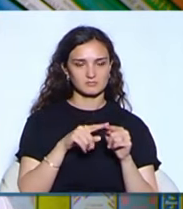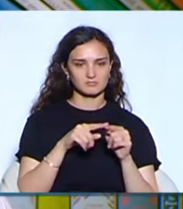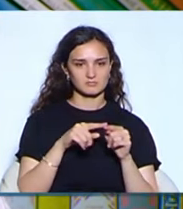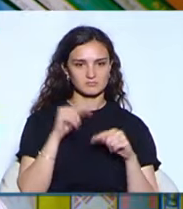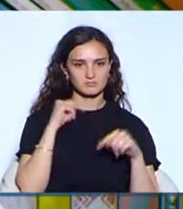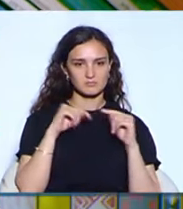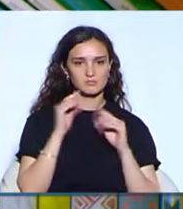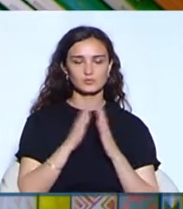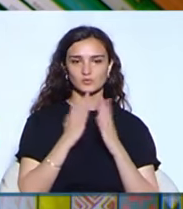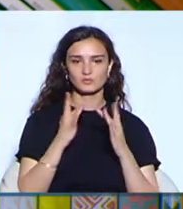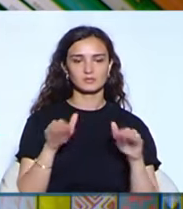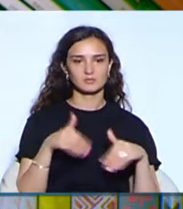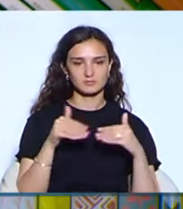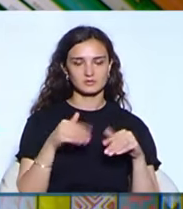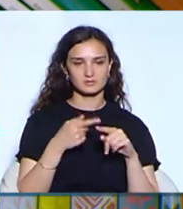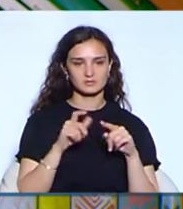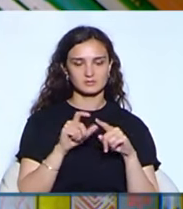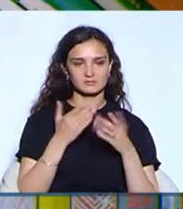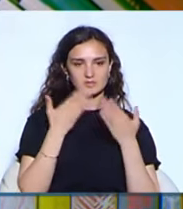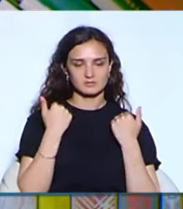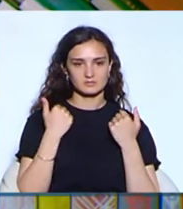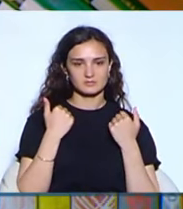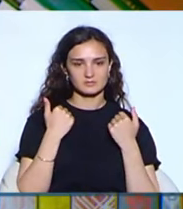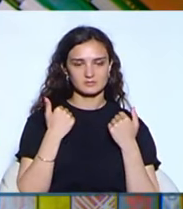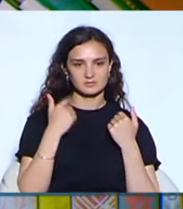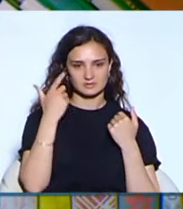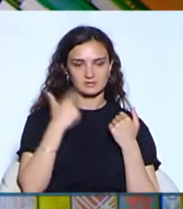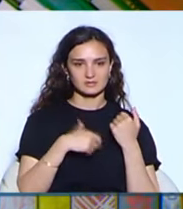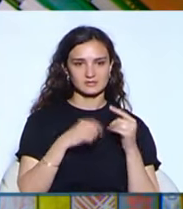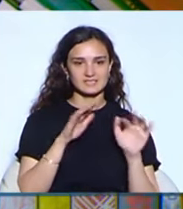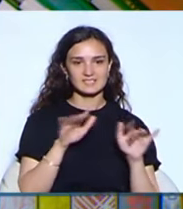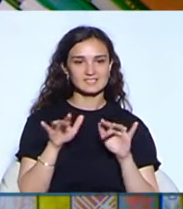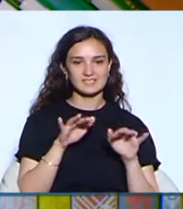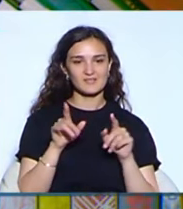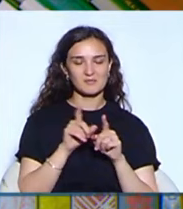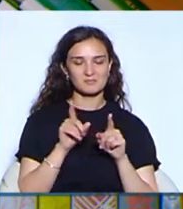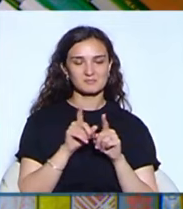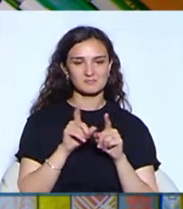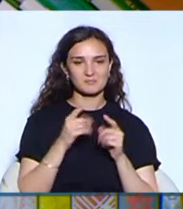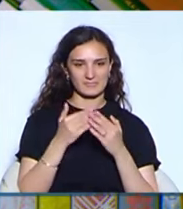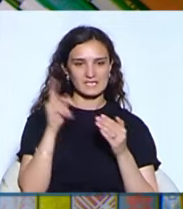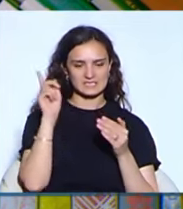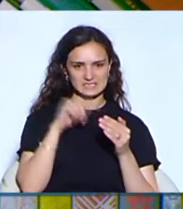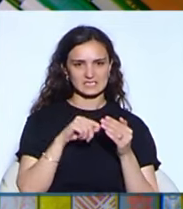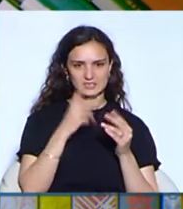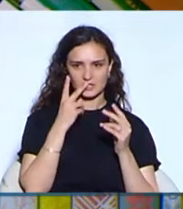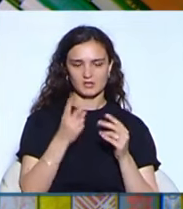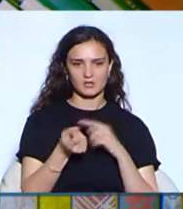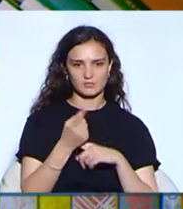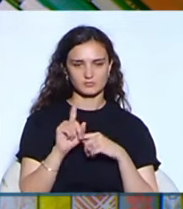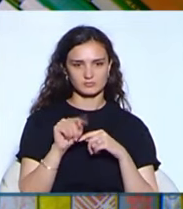მექანიზმები მოთხოვნის ჩამოყალიბებული და ძალიან მარტივად მიმართავს მანიპულაციურ ქცევებს. იცით, იმიტომ რომ იცის და აღმოაჩინა